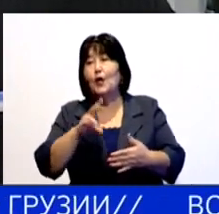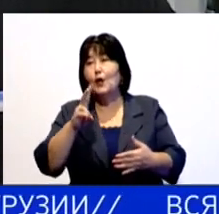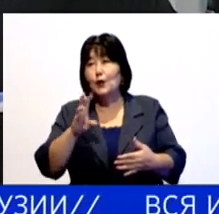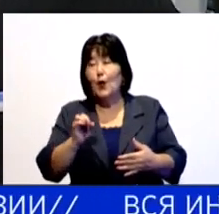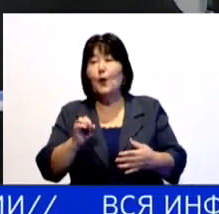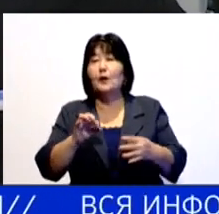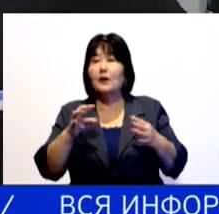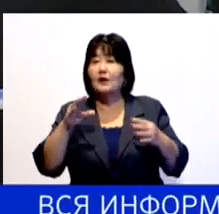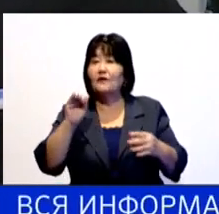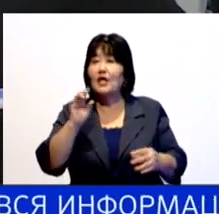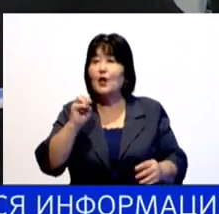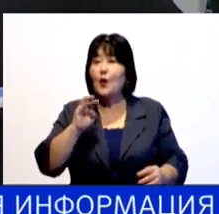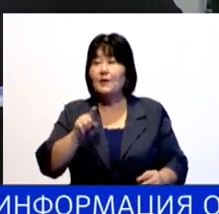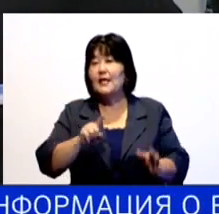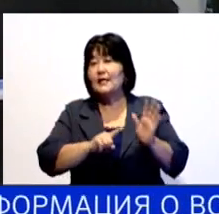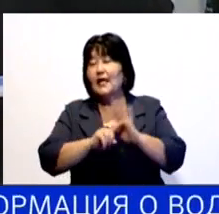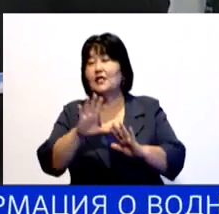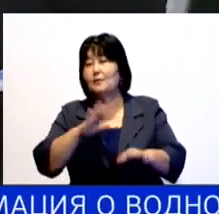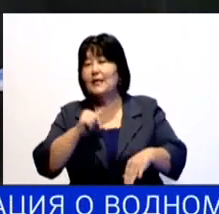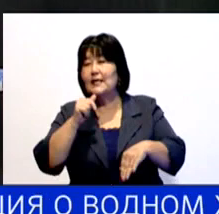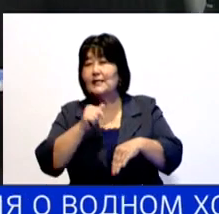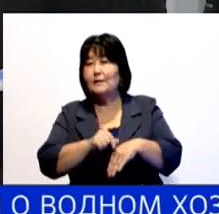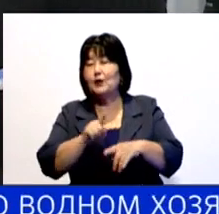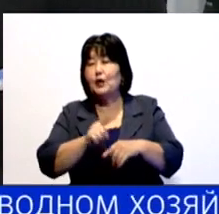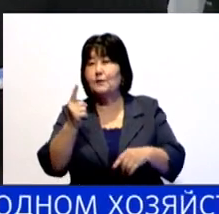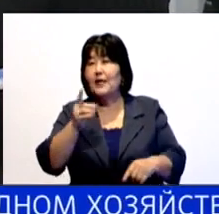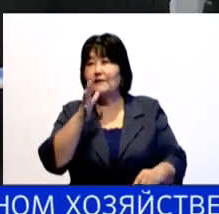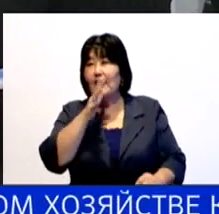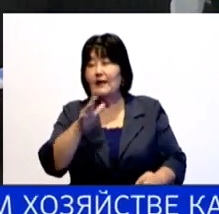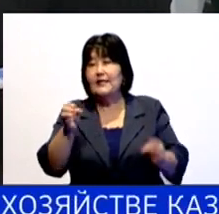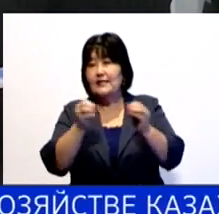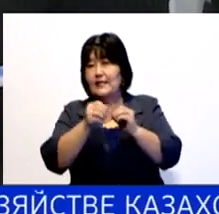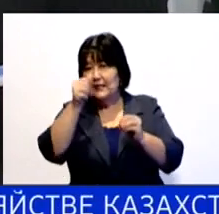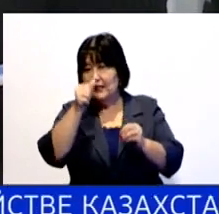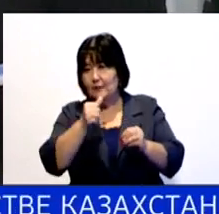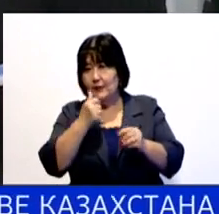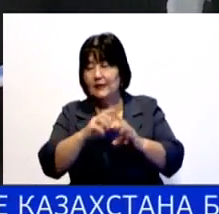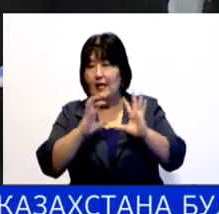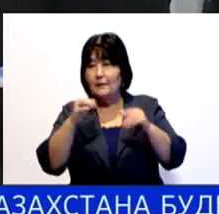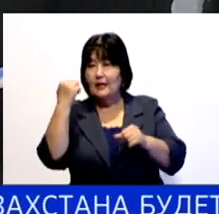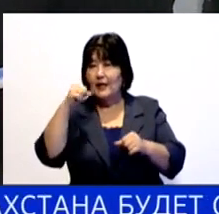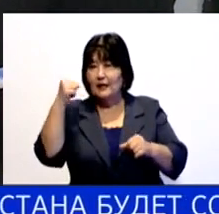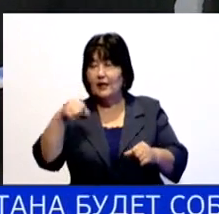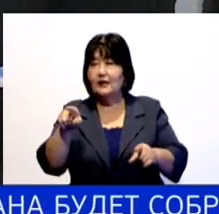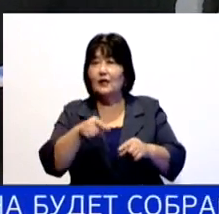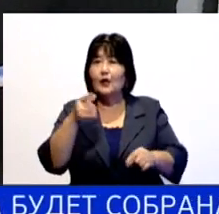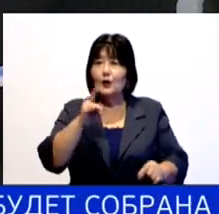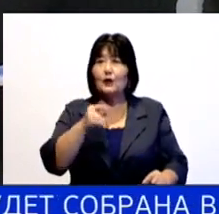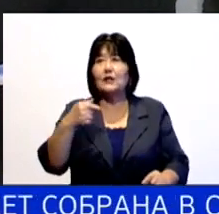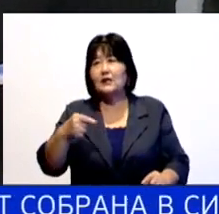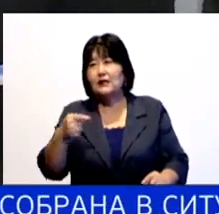Феномен уже он в начале уже был заметен, что за первые 3 месяца мы обогнали мировых лидеров, как Roblox, Garena,